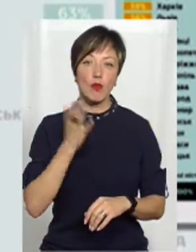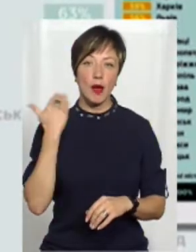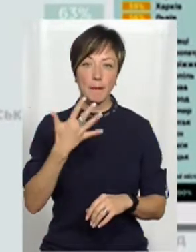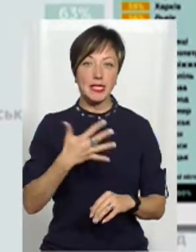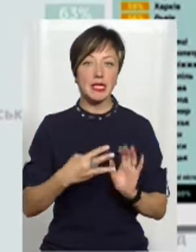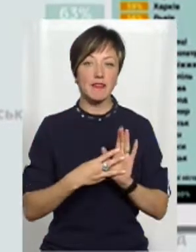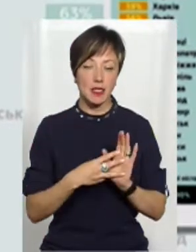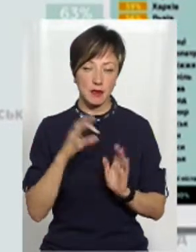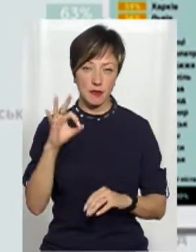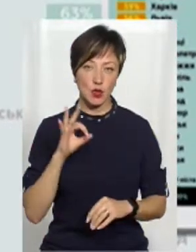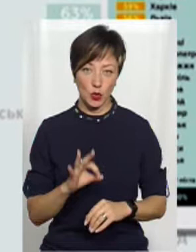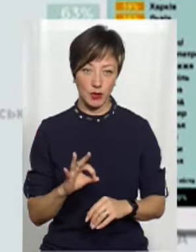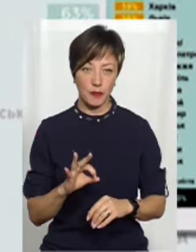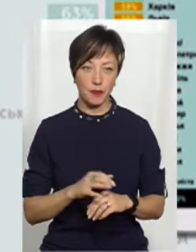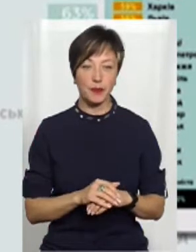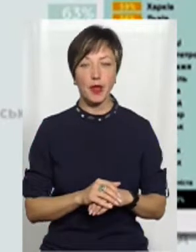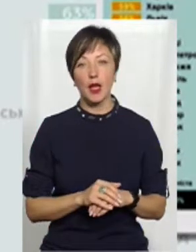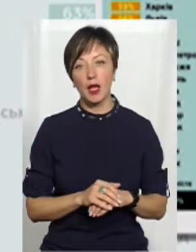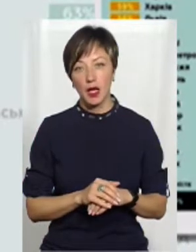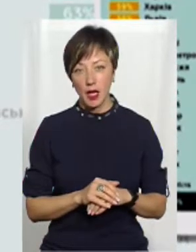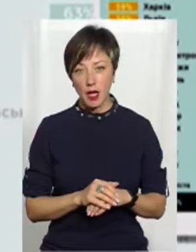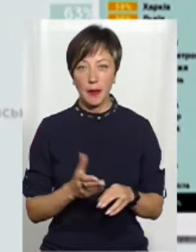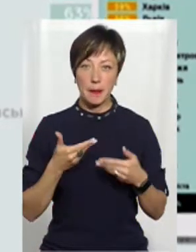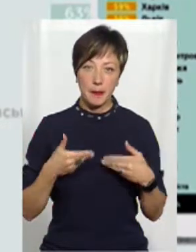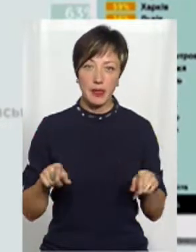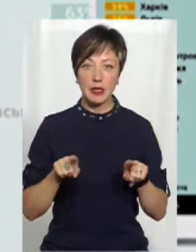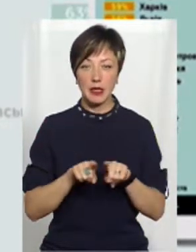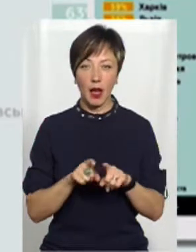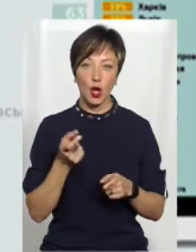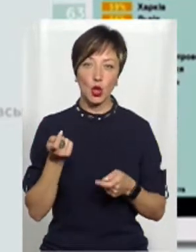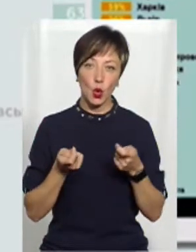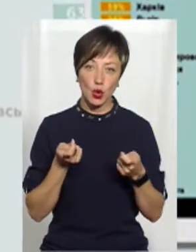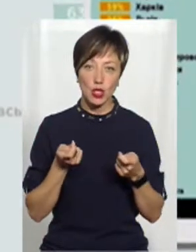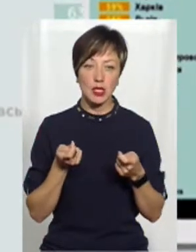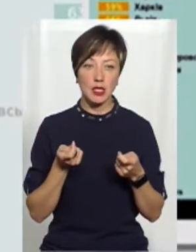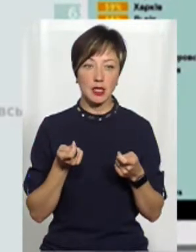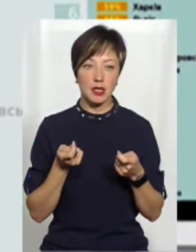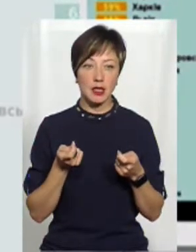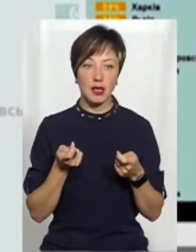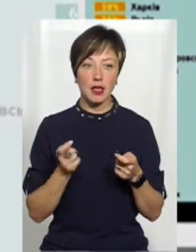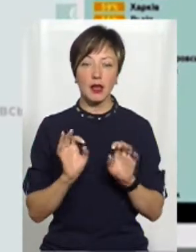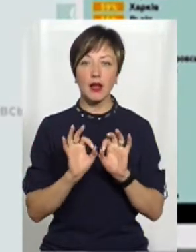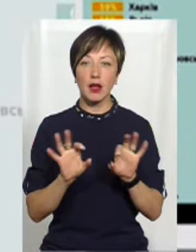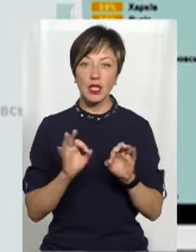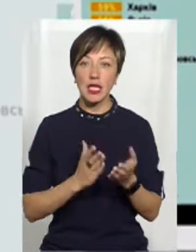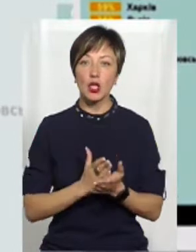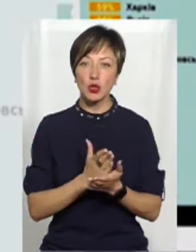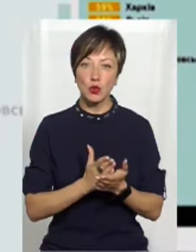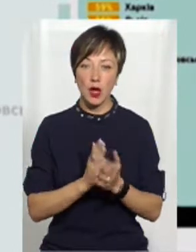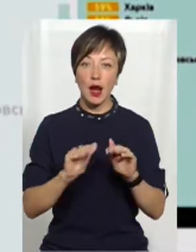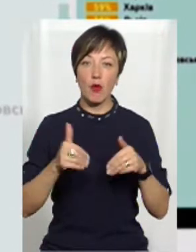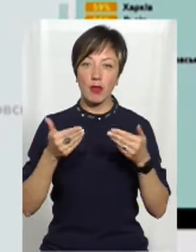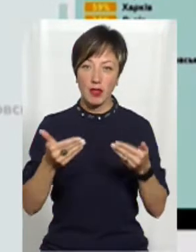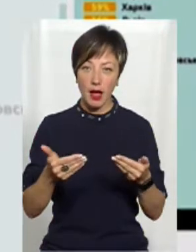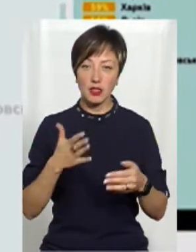був 58%. Ми так трошки вже приписуємо собі ці заслуги, тому що так само